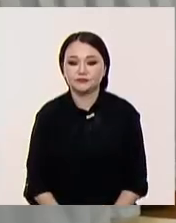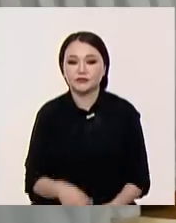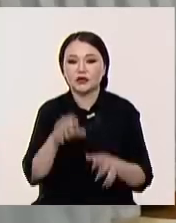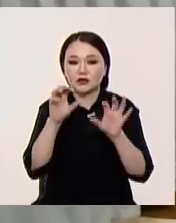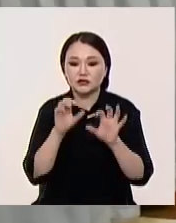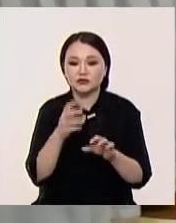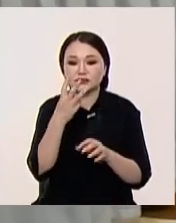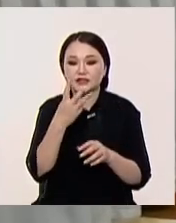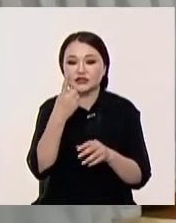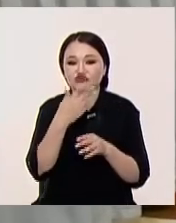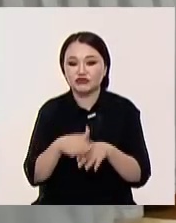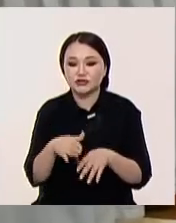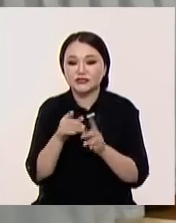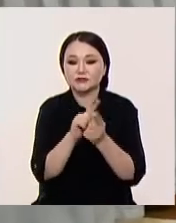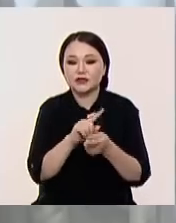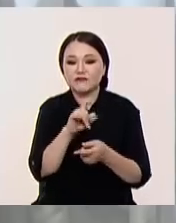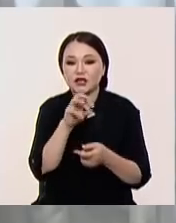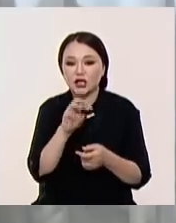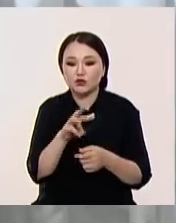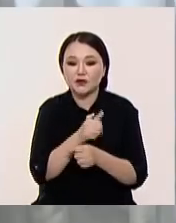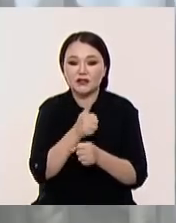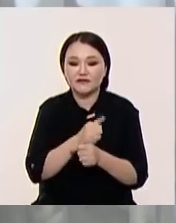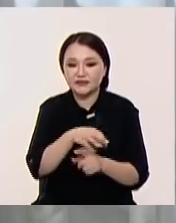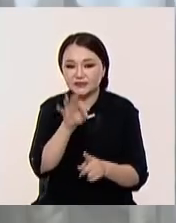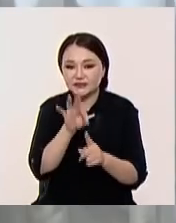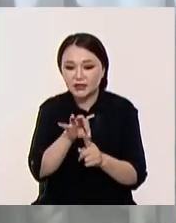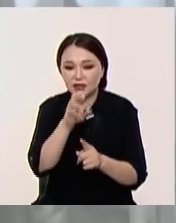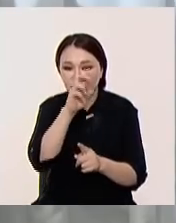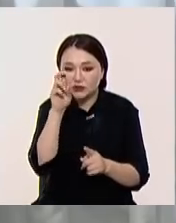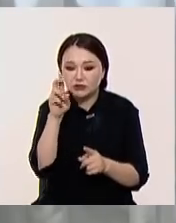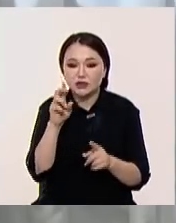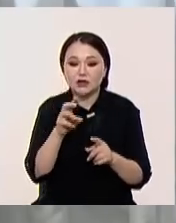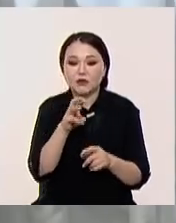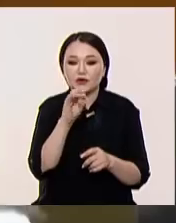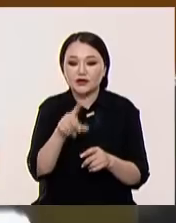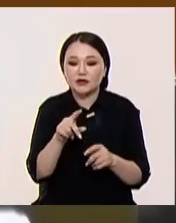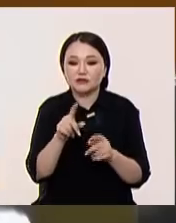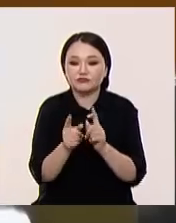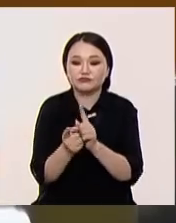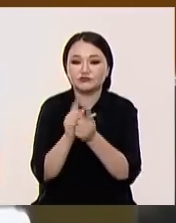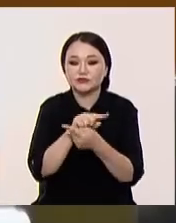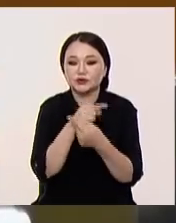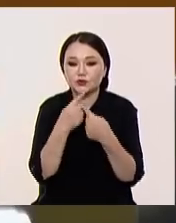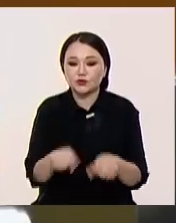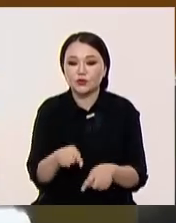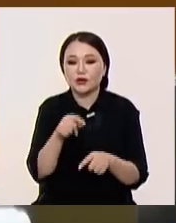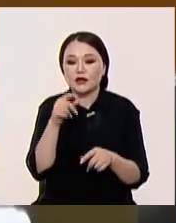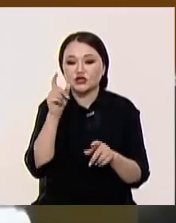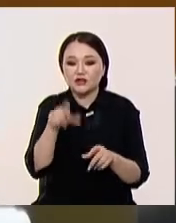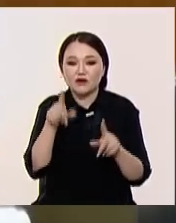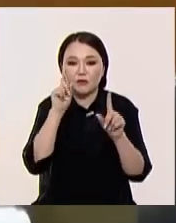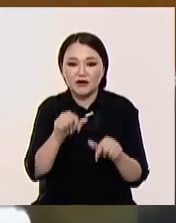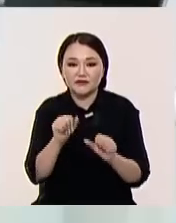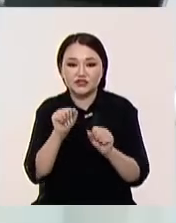Конституцияның 3-тен 1 бөлігі өзгеретін референдумның негізгі мақсаты мемлекеттік модельді жүйелі түрде трансформациялау. Соның нәтижесінде адам құқығын қорғау